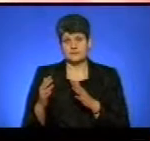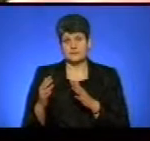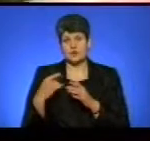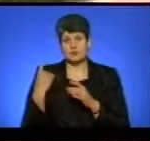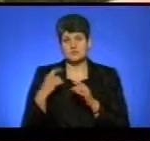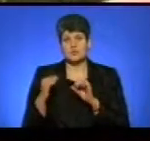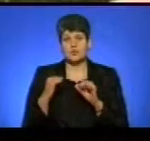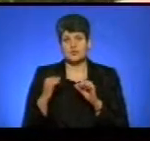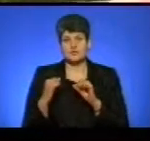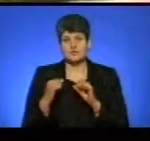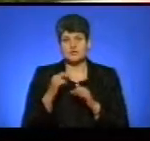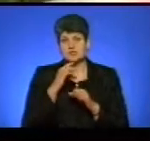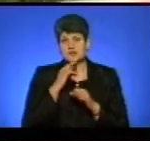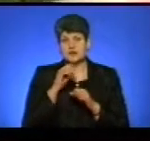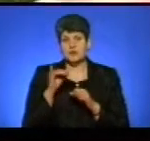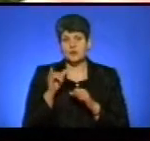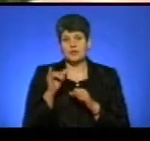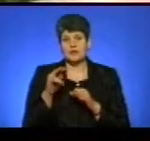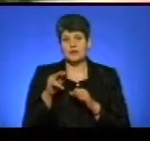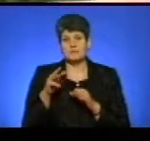Обласне управління Чернівецького УЛМГ,